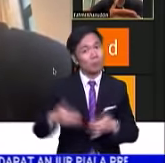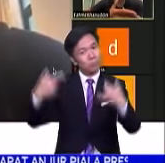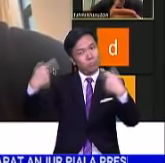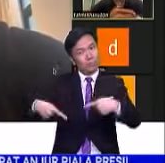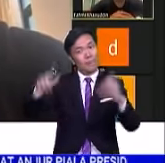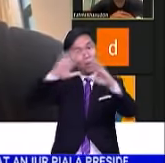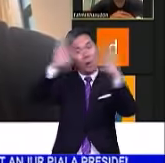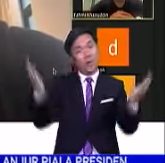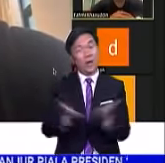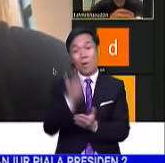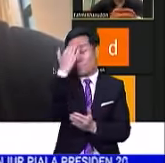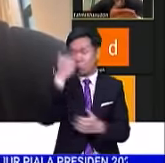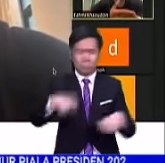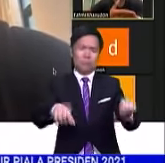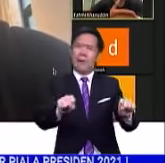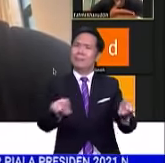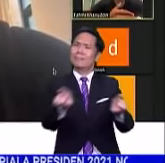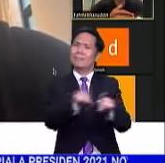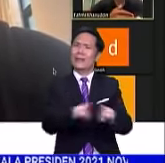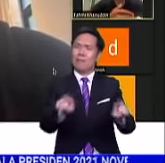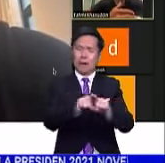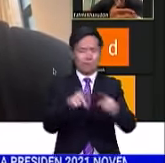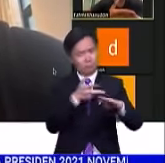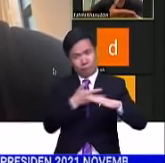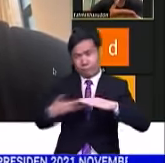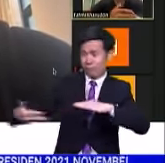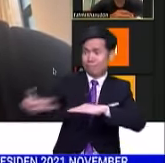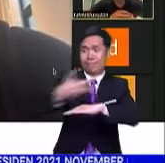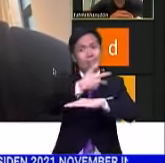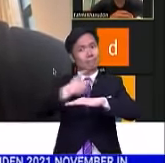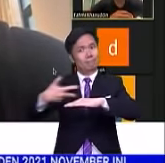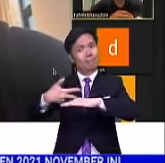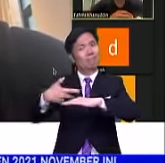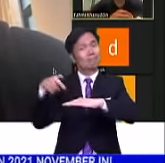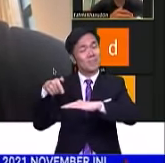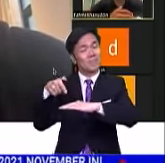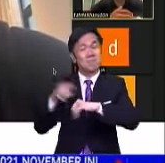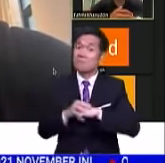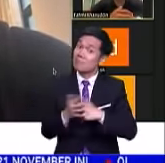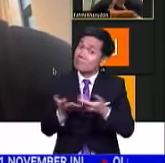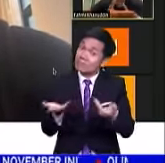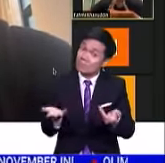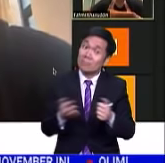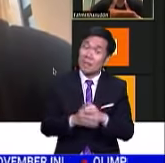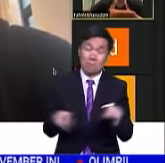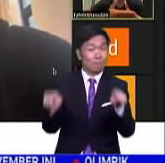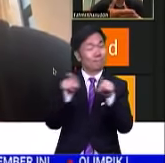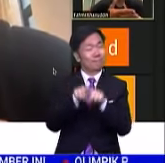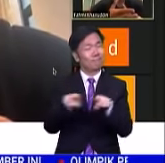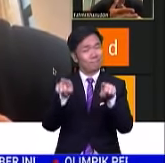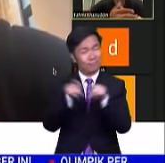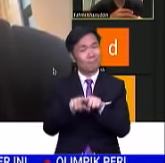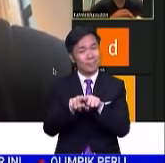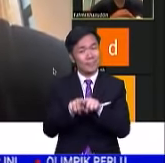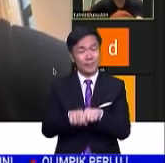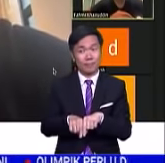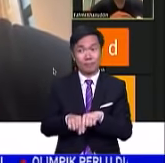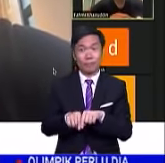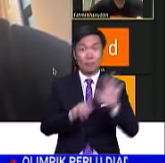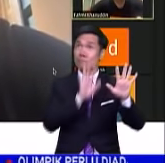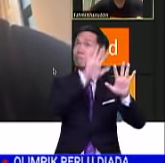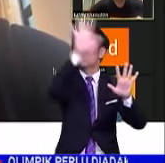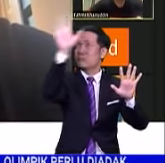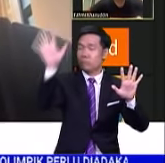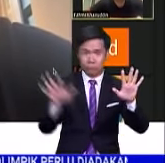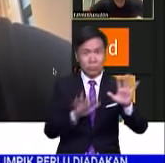the bike is it's same track yang kita pergi almost sama dengan semua track CEV